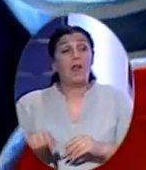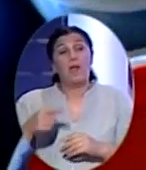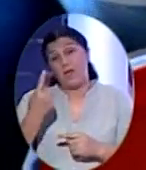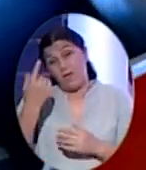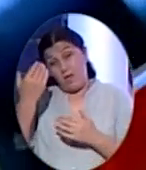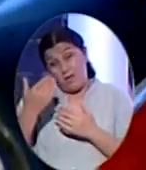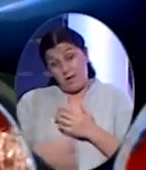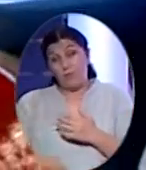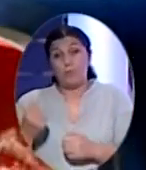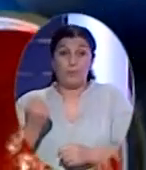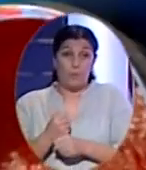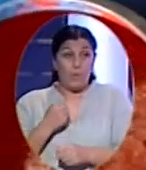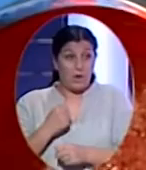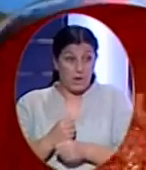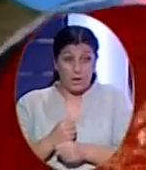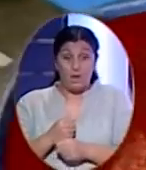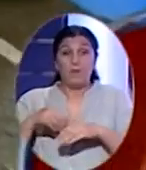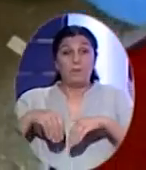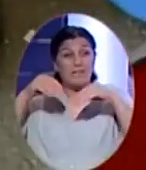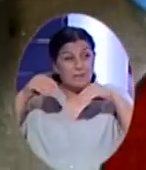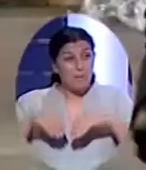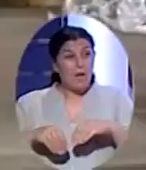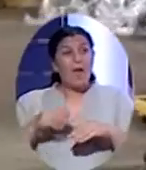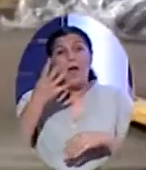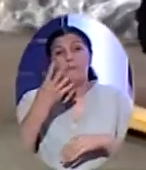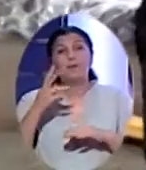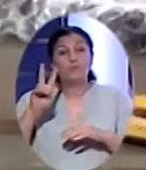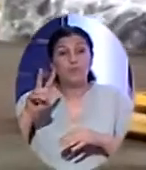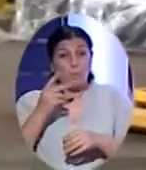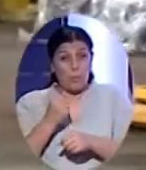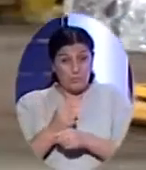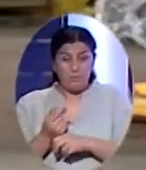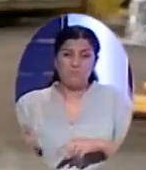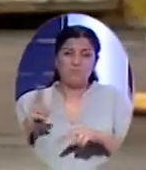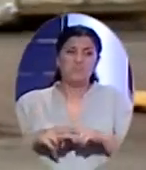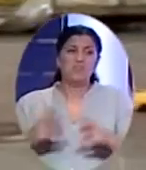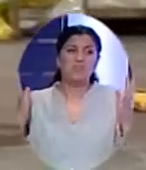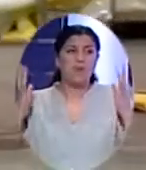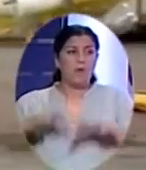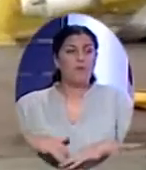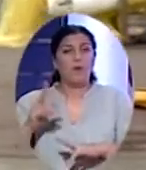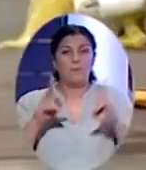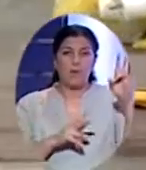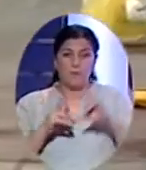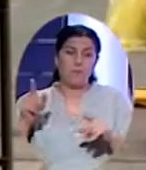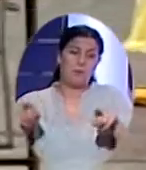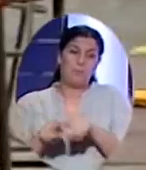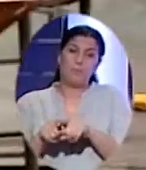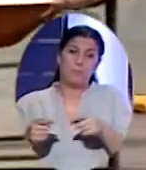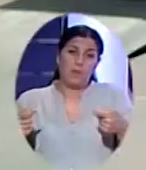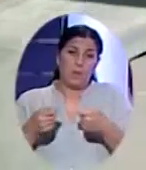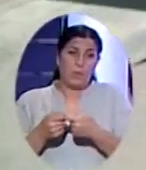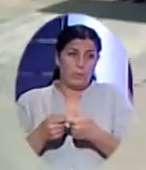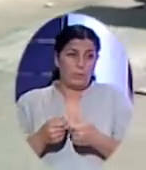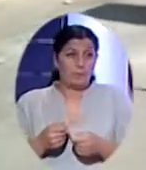האחרונה שפועלת בישראל, לא רק 42 עובדים ילכו הביתה, אחריהם יקרסו בזה אחר זה מפעלים אחרים שתלויים בהם.